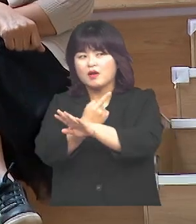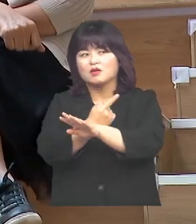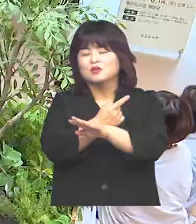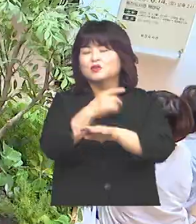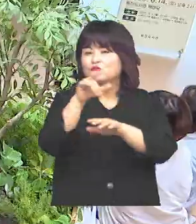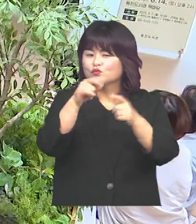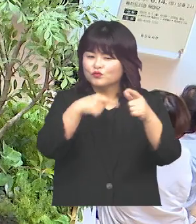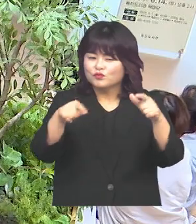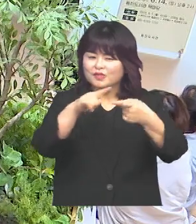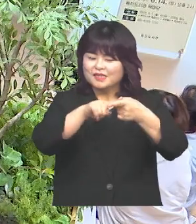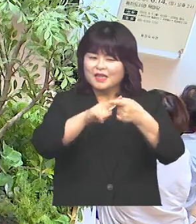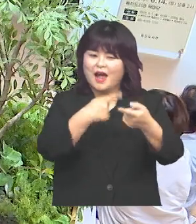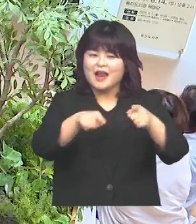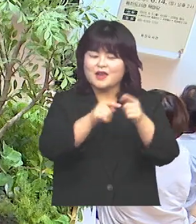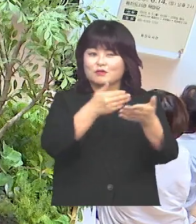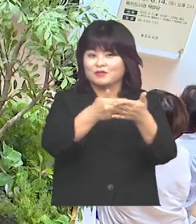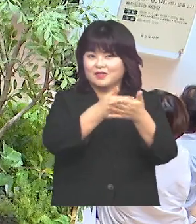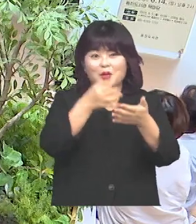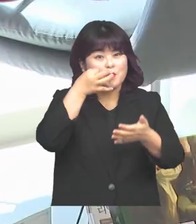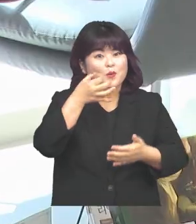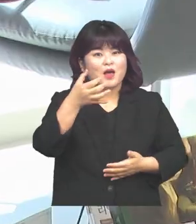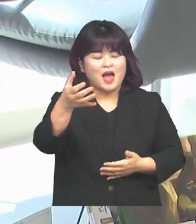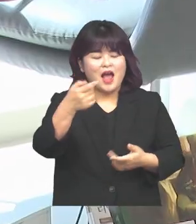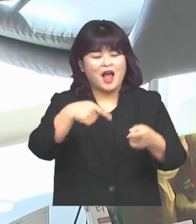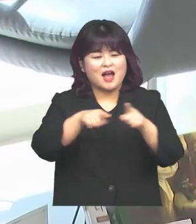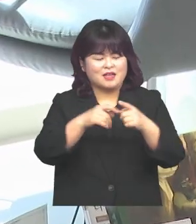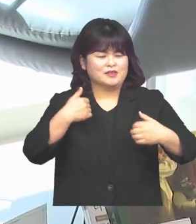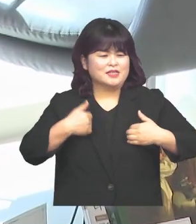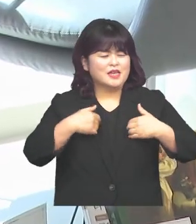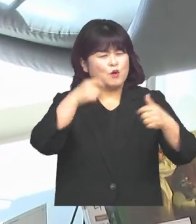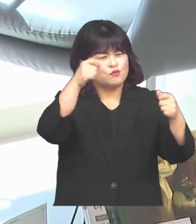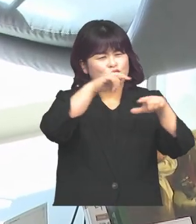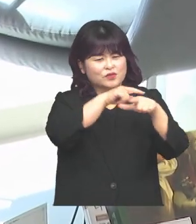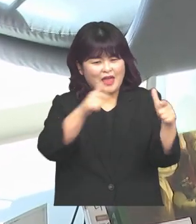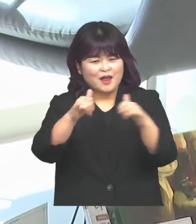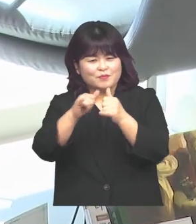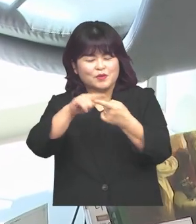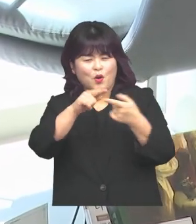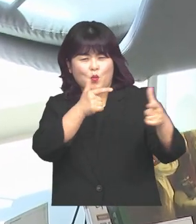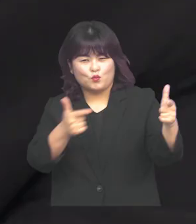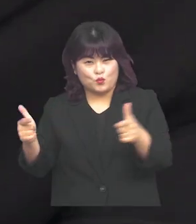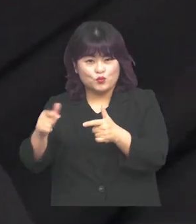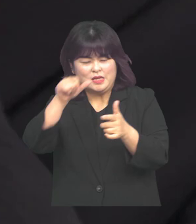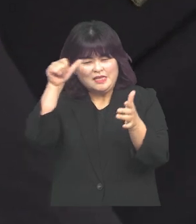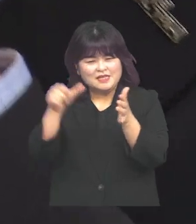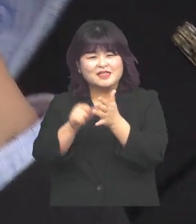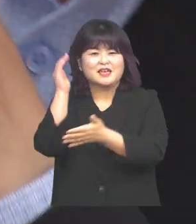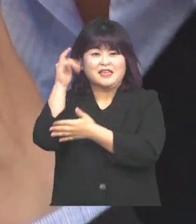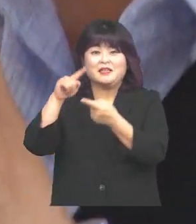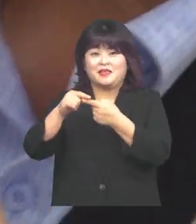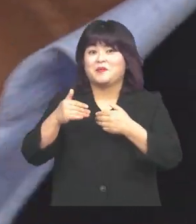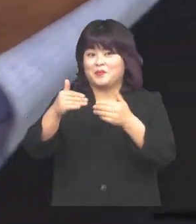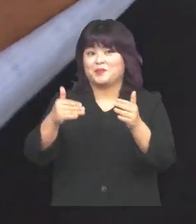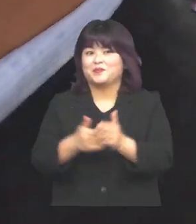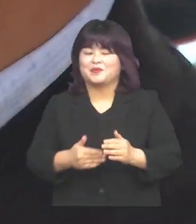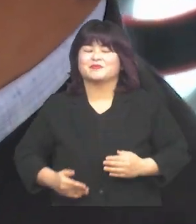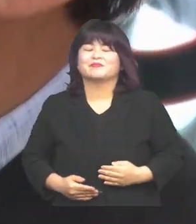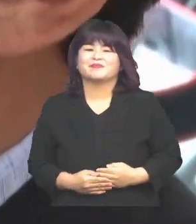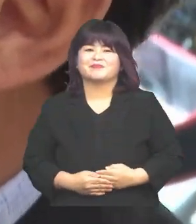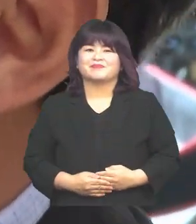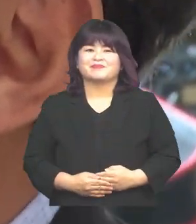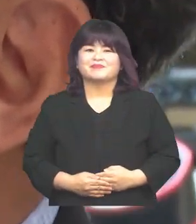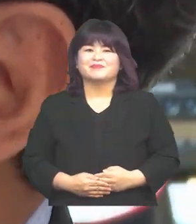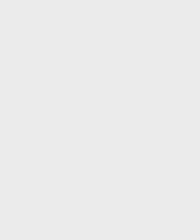시저의 내용을 관련 그림들과 함께 소개하며 희곡에 담은 인간의 여러 모습들과 다채로운 인생에 대해 이야기했습니다.